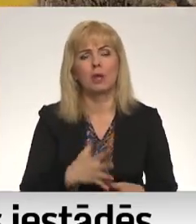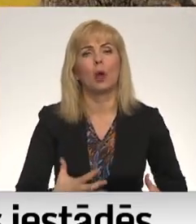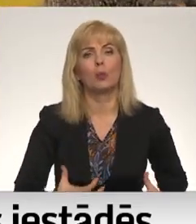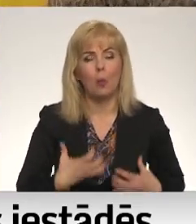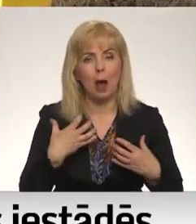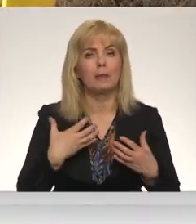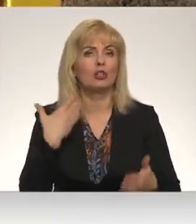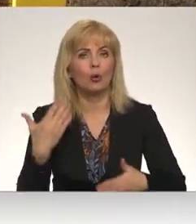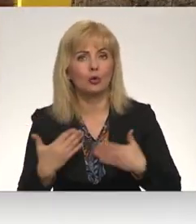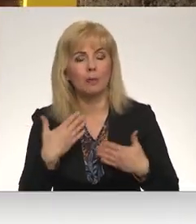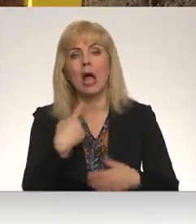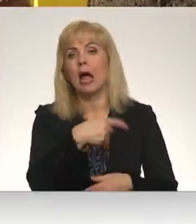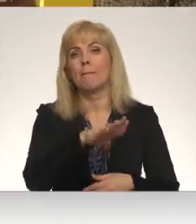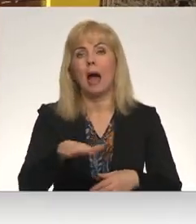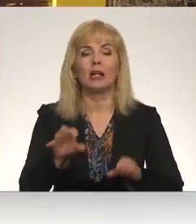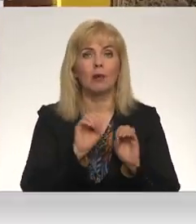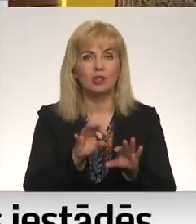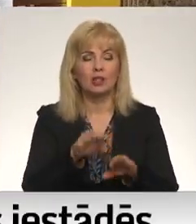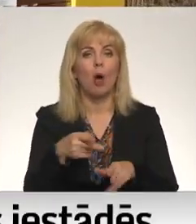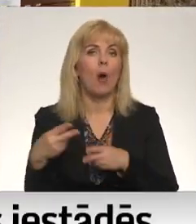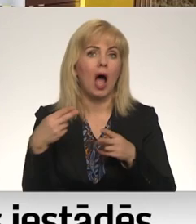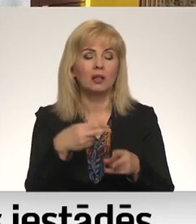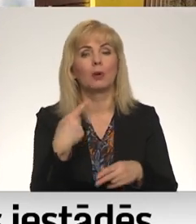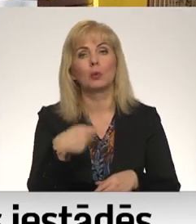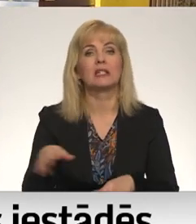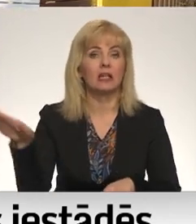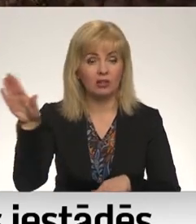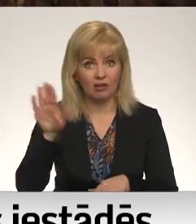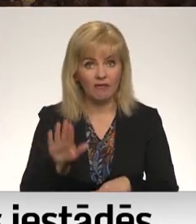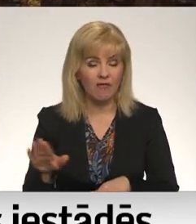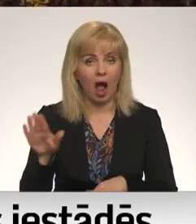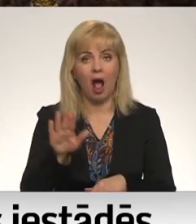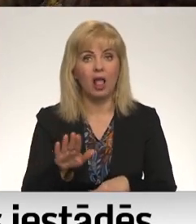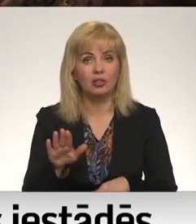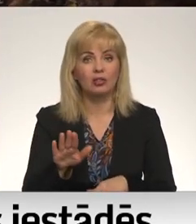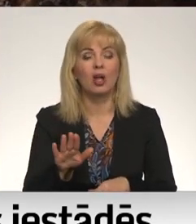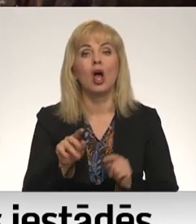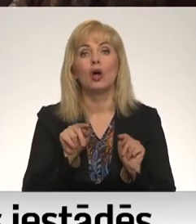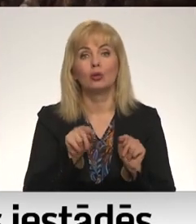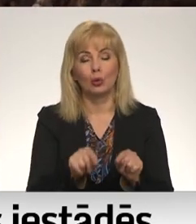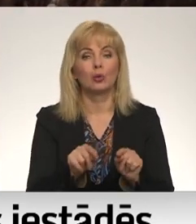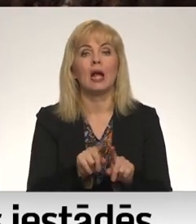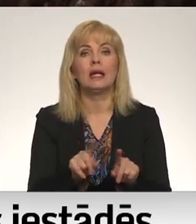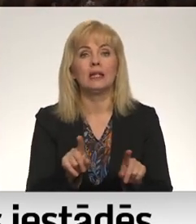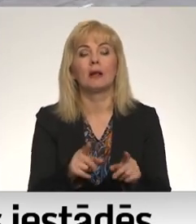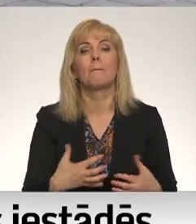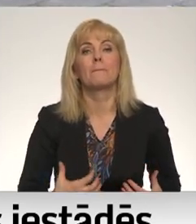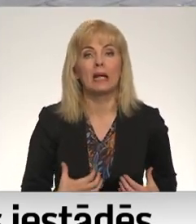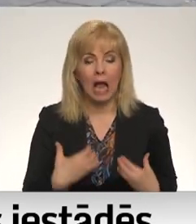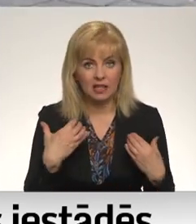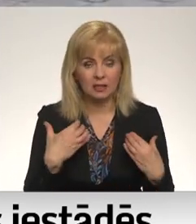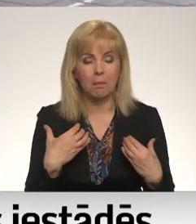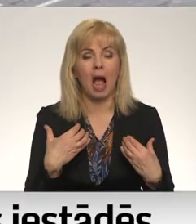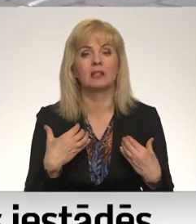ir stāstījis citiem bērniem, ka viņš ir atbraucis no citas valsts. Un ka tur ir briesmas, un ka viņš